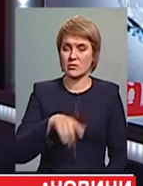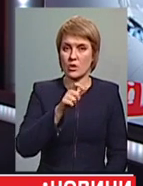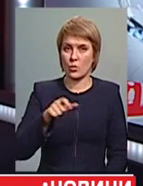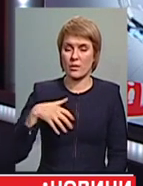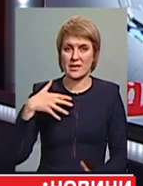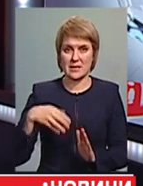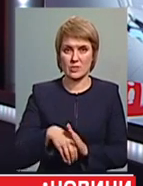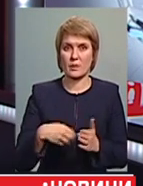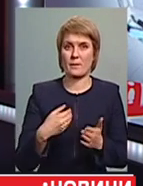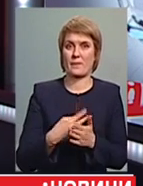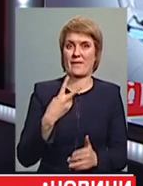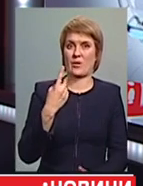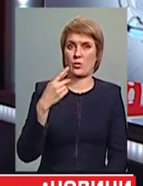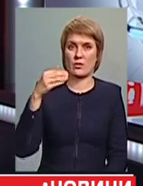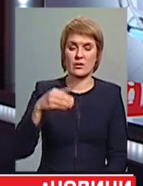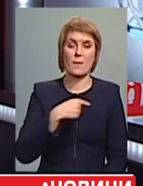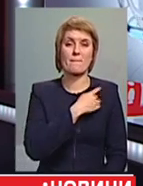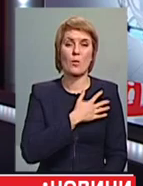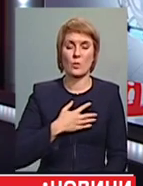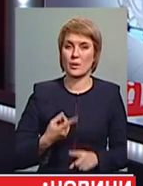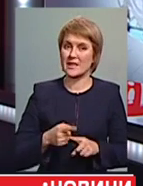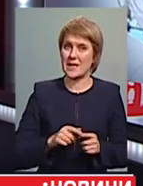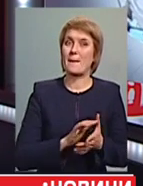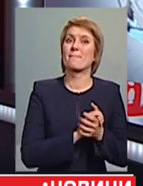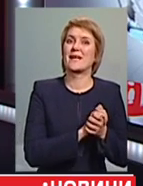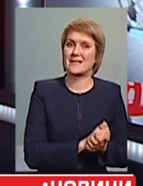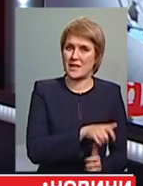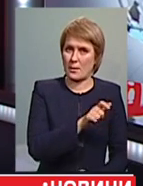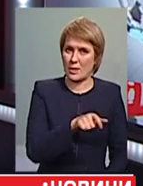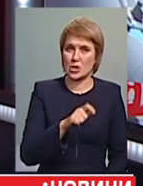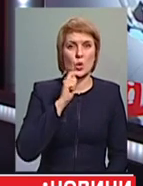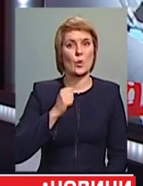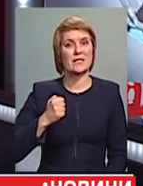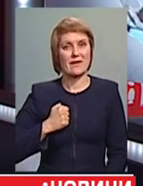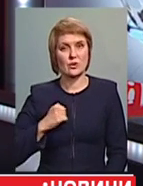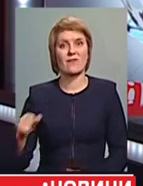близько 21 тисячі поранено. Це мирні мешканці, українські військові та